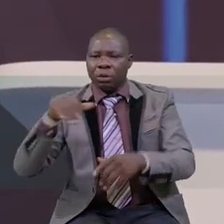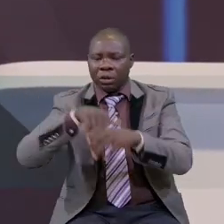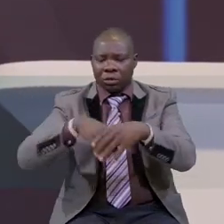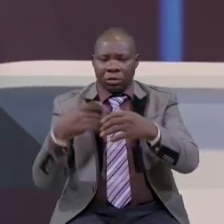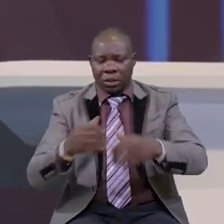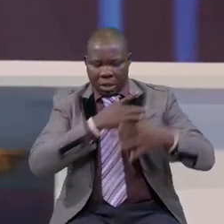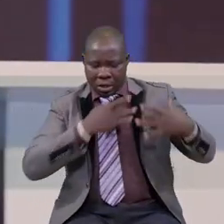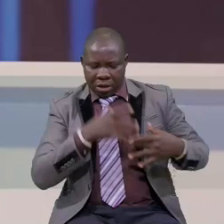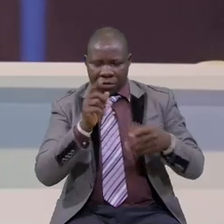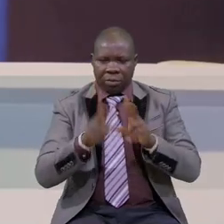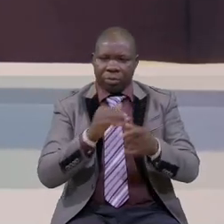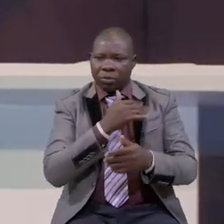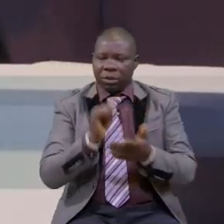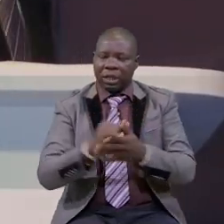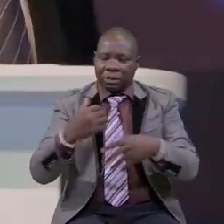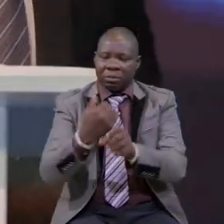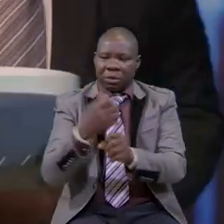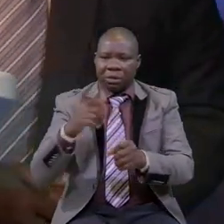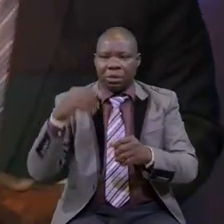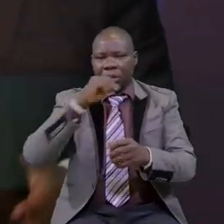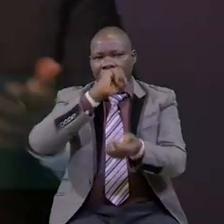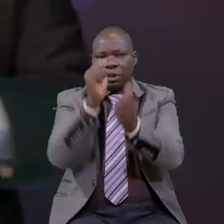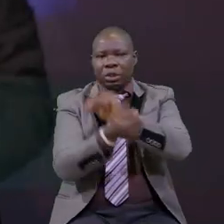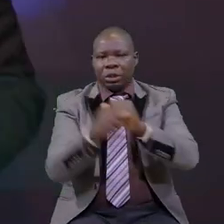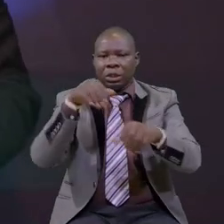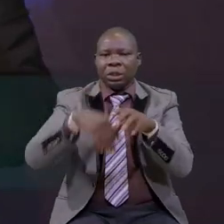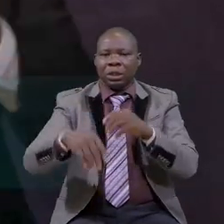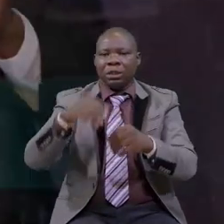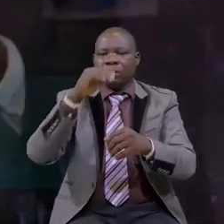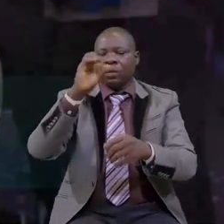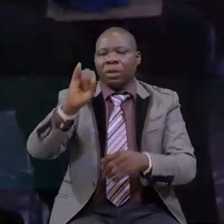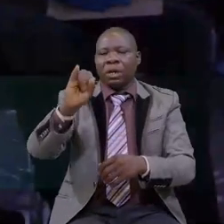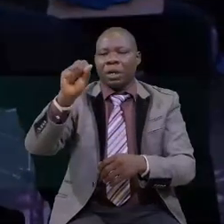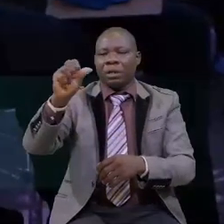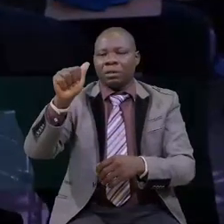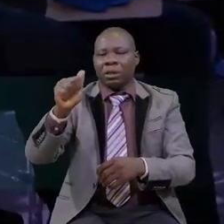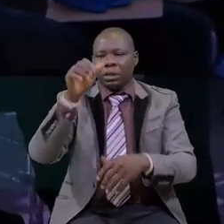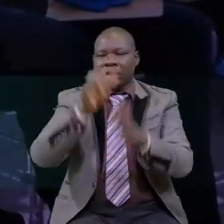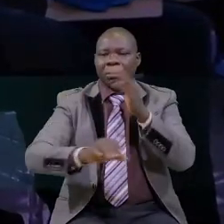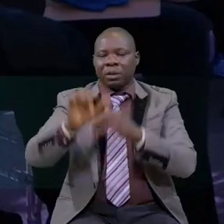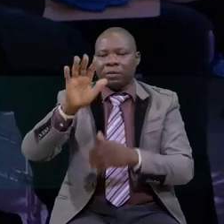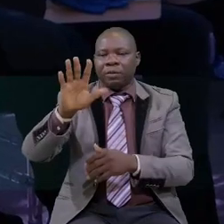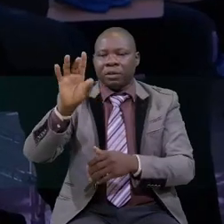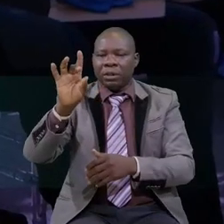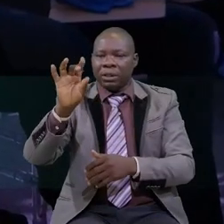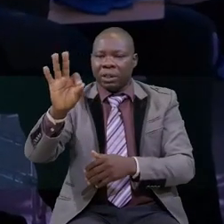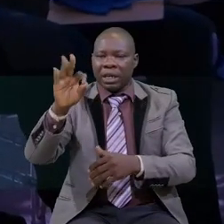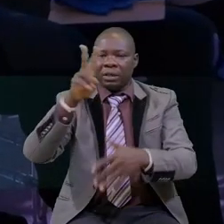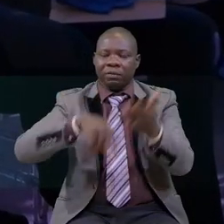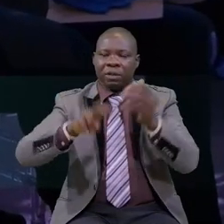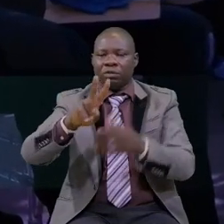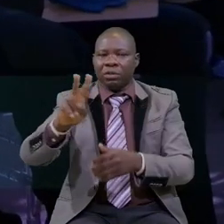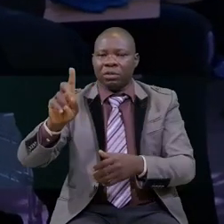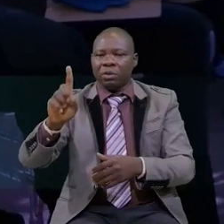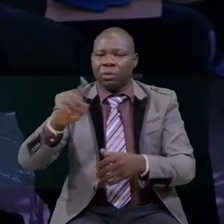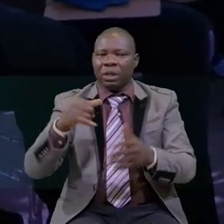l'esprit dans le cœur des gens pour apporter le changement. Ésaïe. En Ésaïe 59, 21, 59,